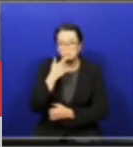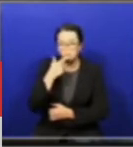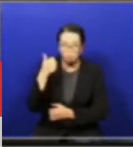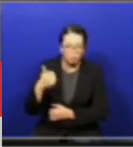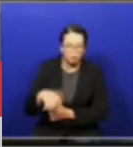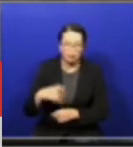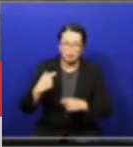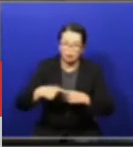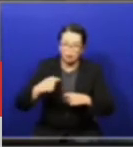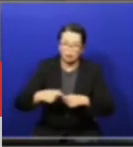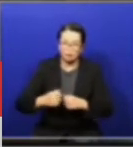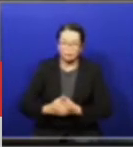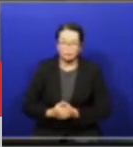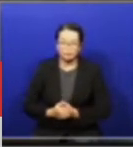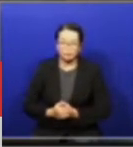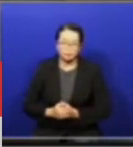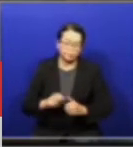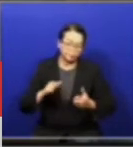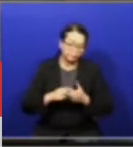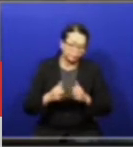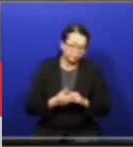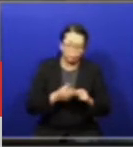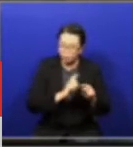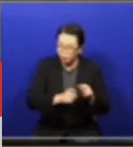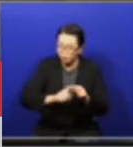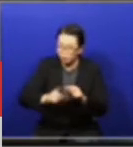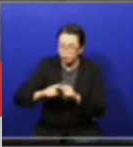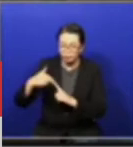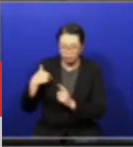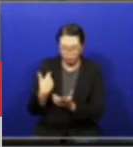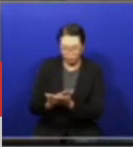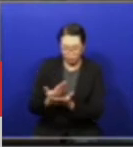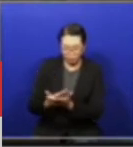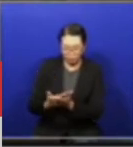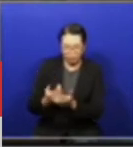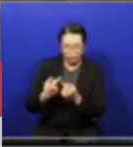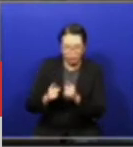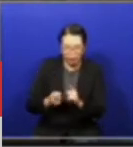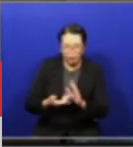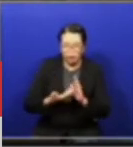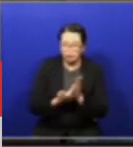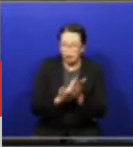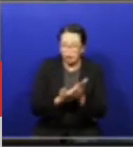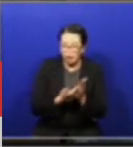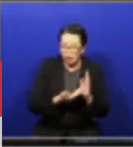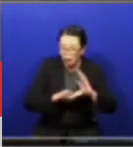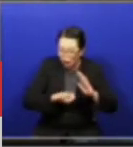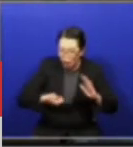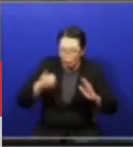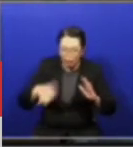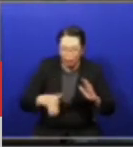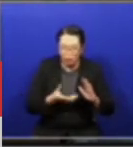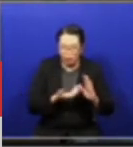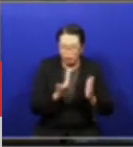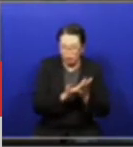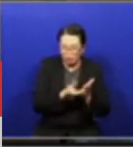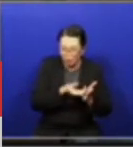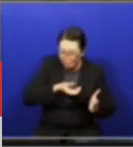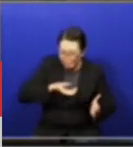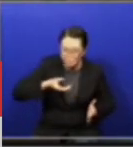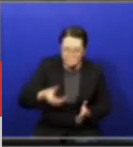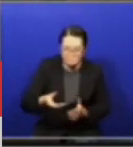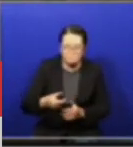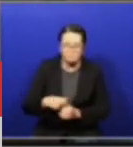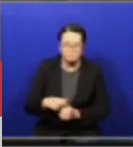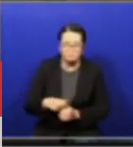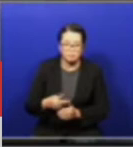าปัญหาต่างๆเนี่ยหนึ่งมีเงินแต่เอาออกมาไม่ได้เพราะเอาไปเล่นหุ้นอันนี้น่าดีติ่งหูนะ